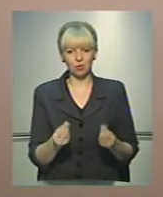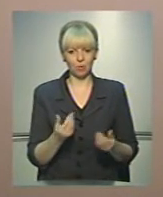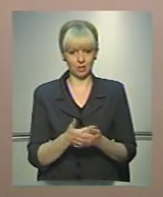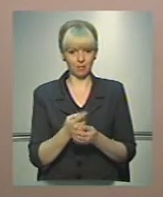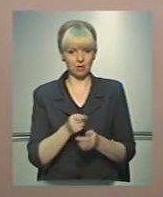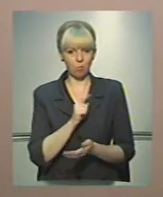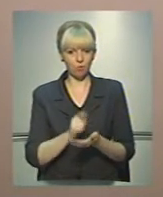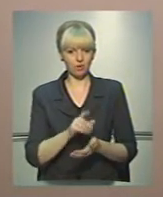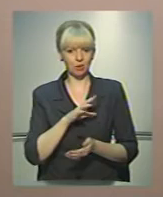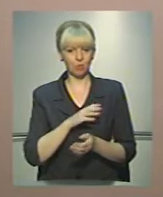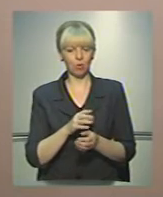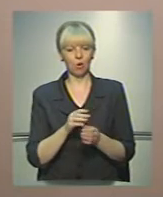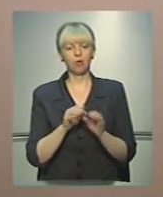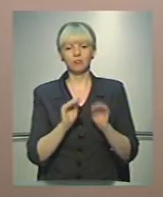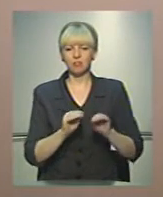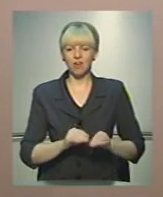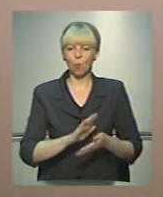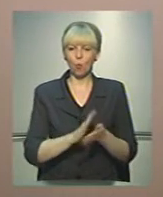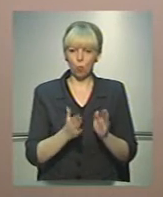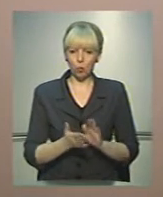Наприклад, це має бути укладена угода.